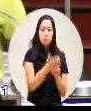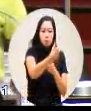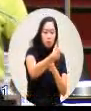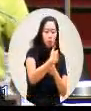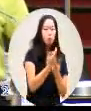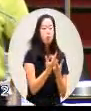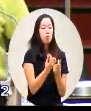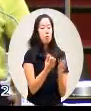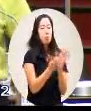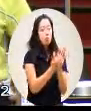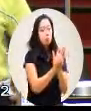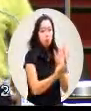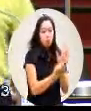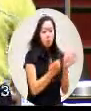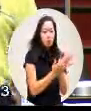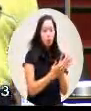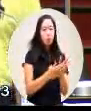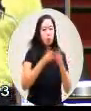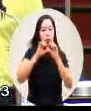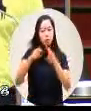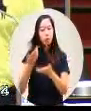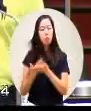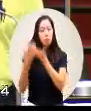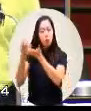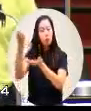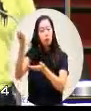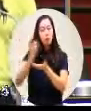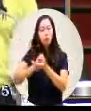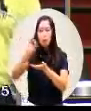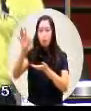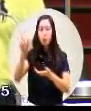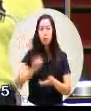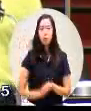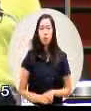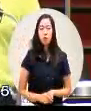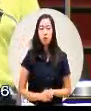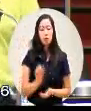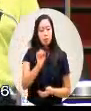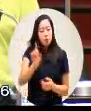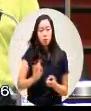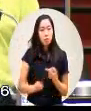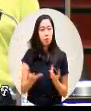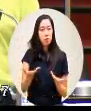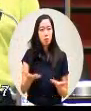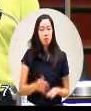影嘛。难道这我有唔对吗？难道这人不应该吗？